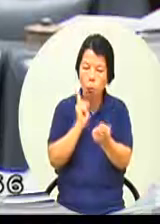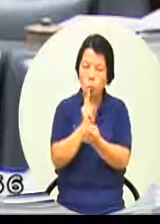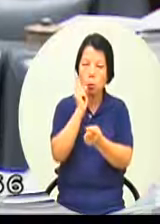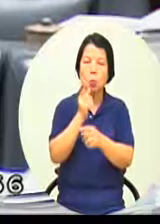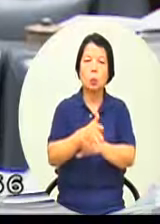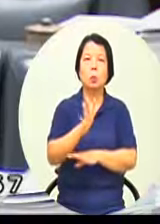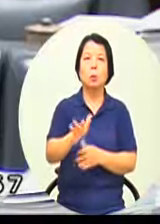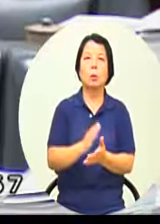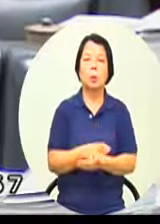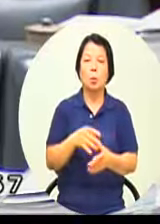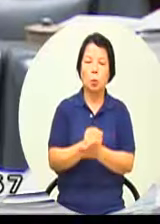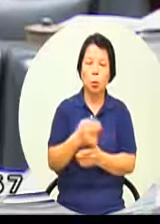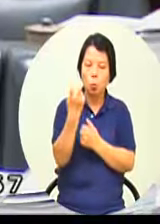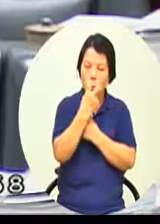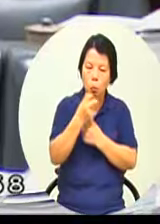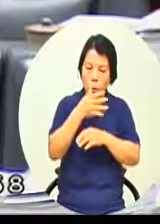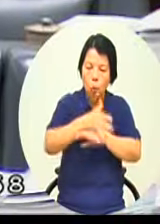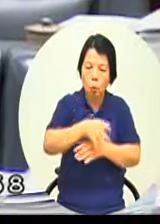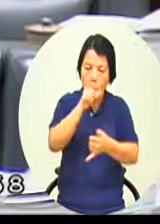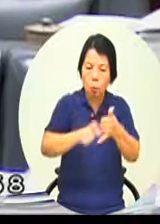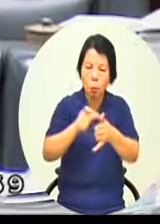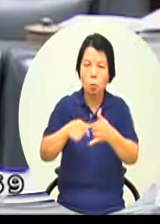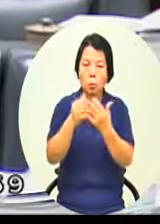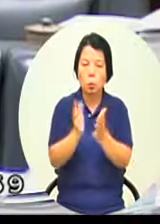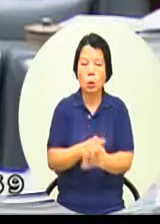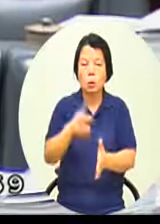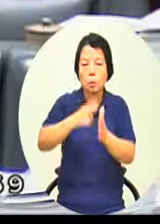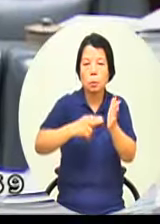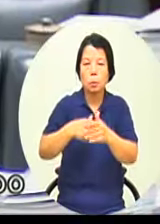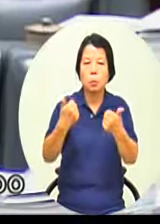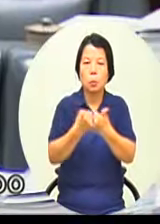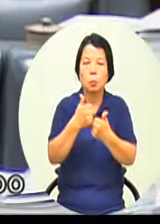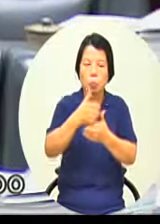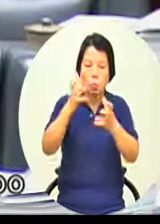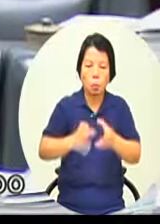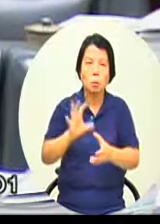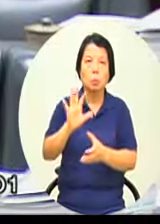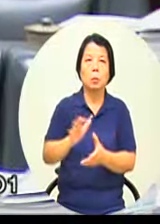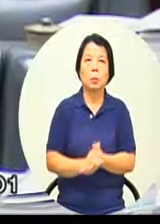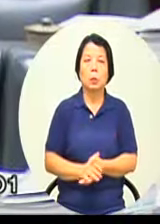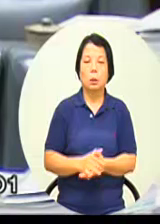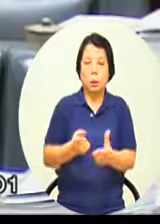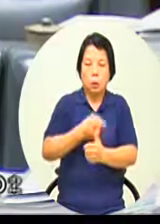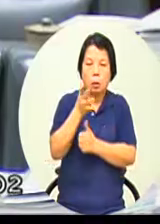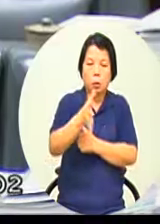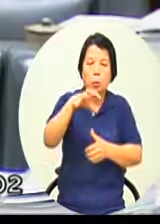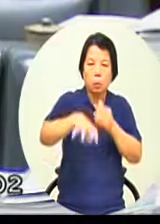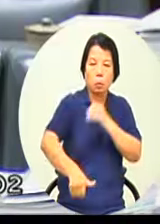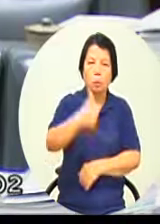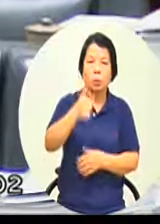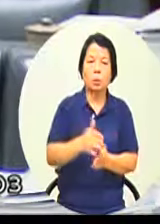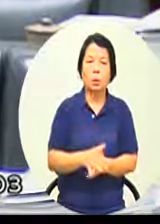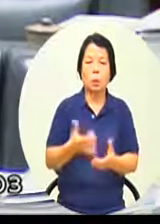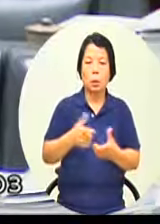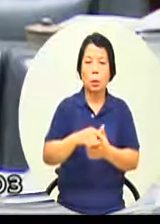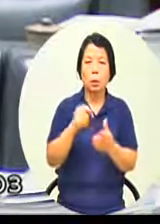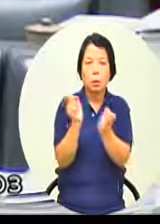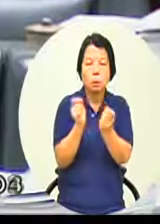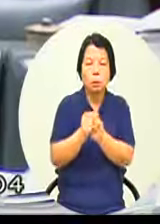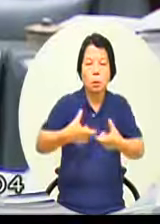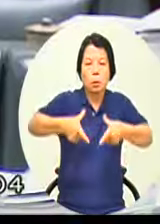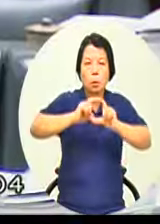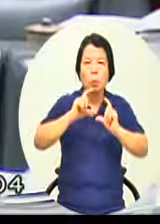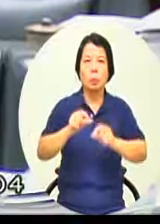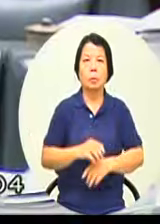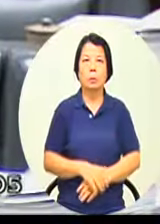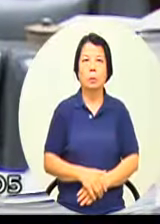也有检讨过一些方案，后来也开了说明会、那我现在想要问局长、你也简单跟我答，我虽然你也跟